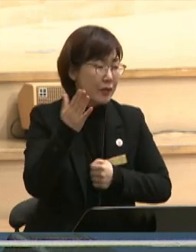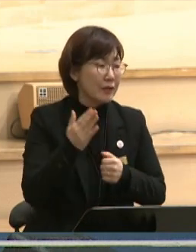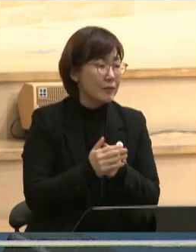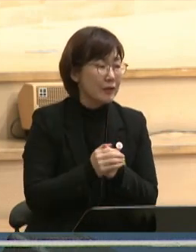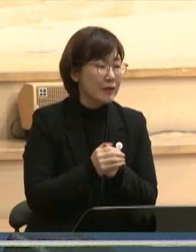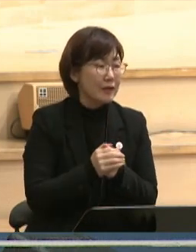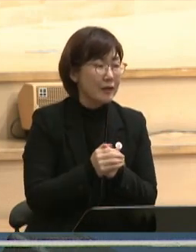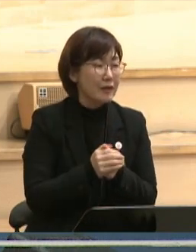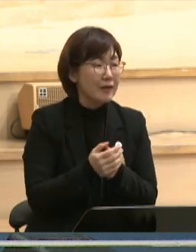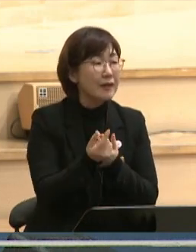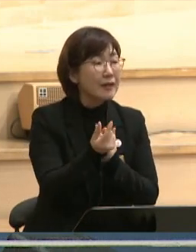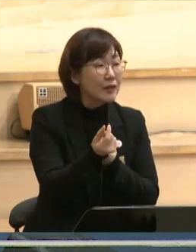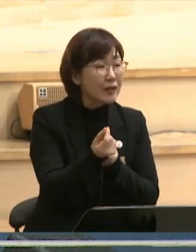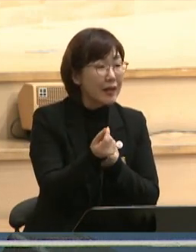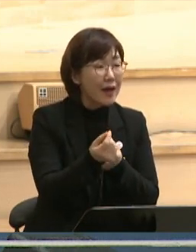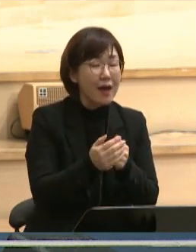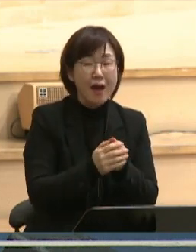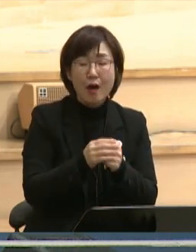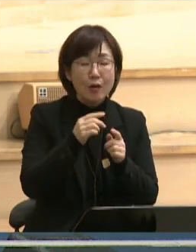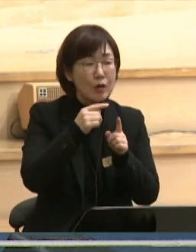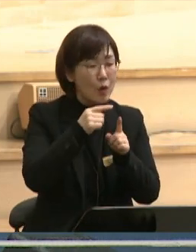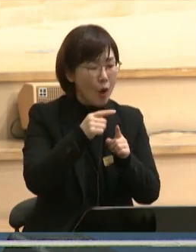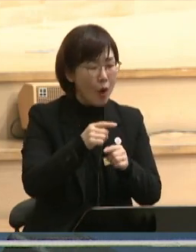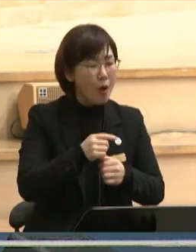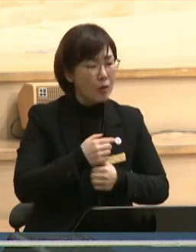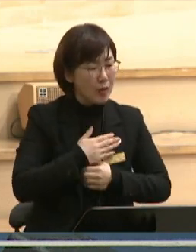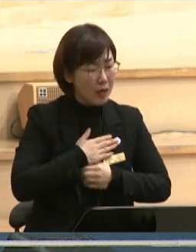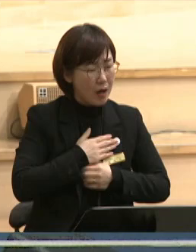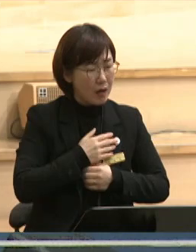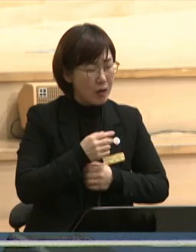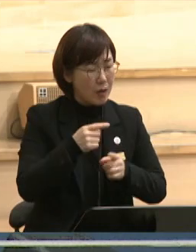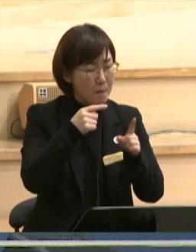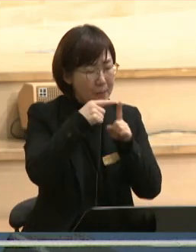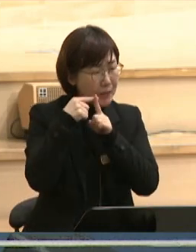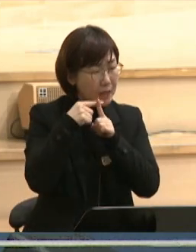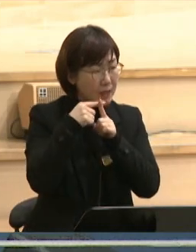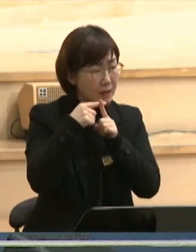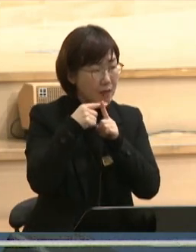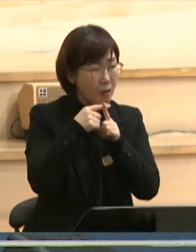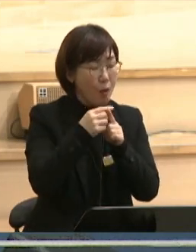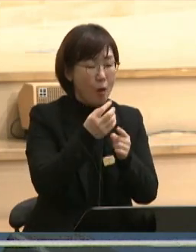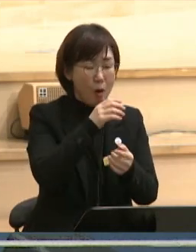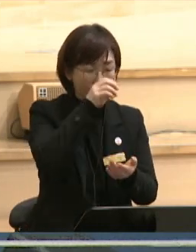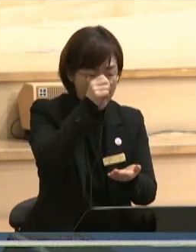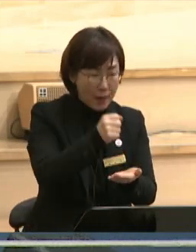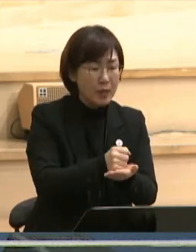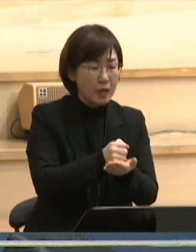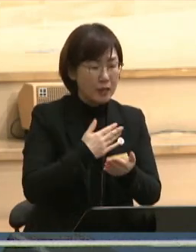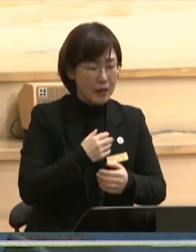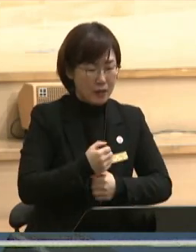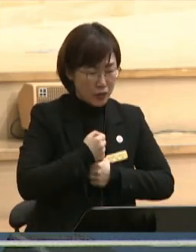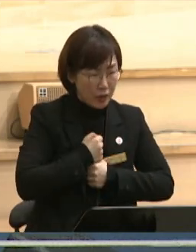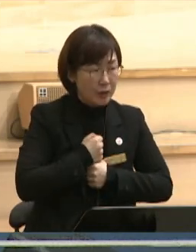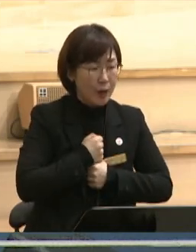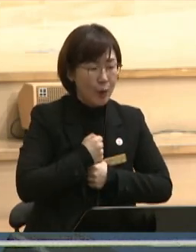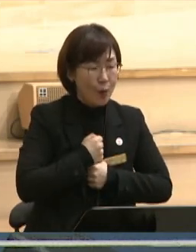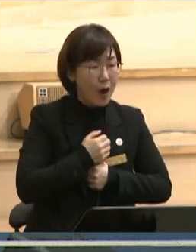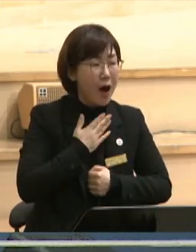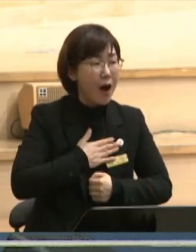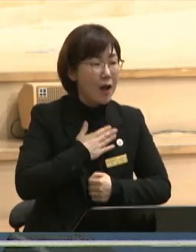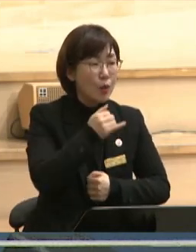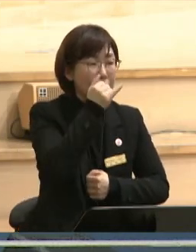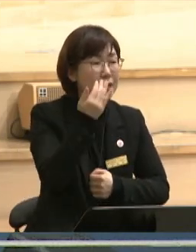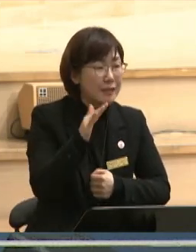근데 여러분 이렇게 우리가 당위성을 다 안다고 하더라도 교회의 한 몸 됨을